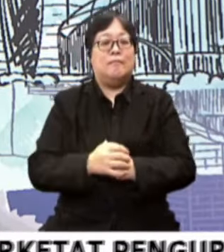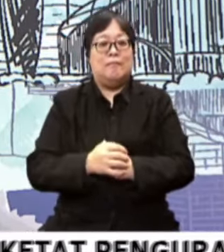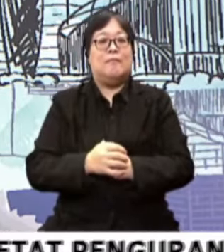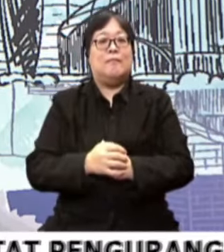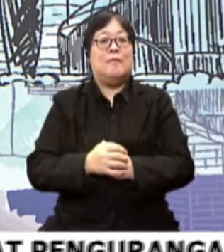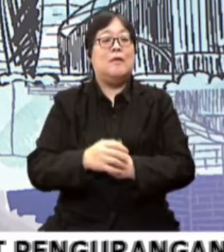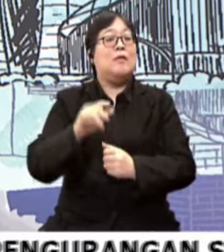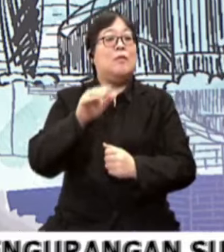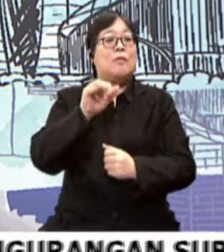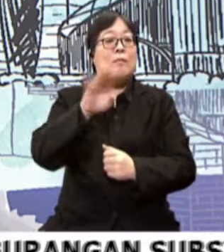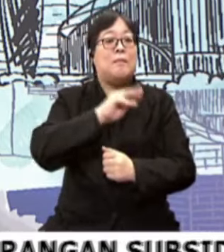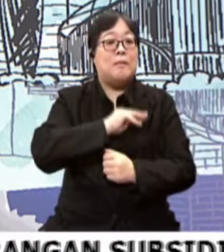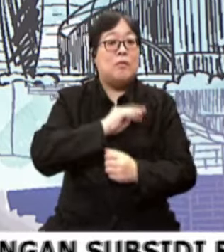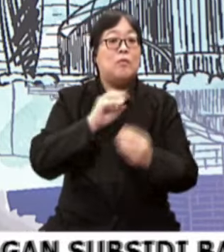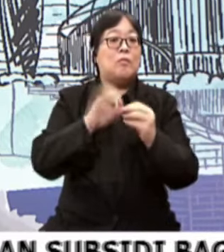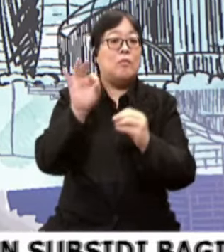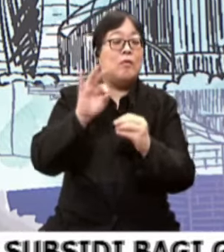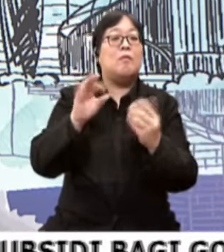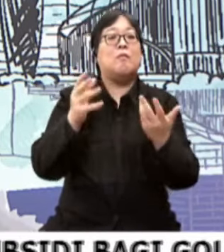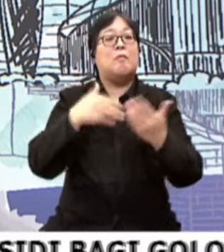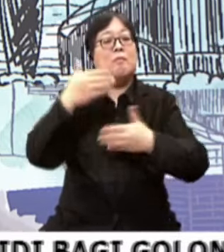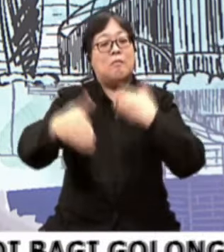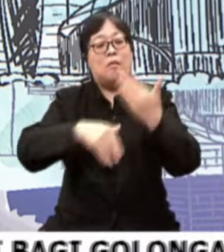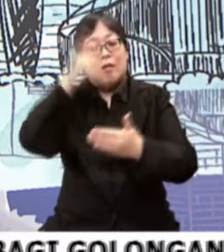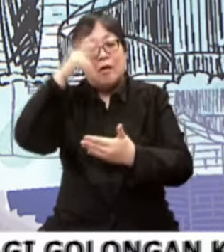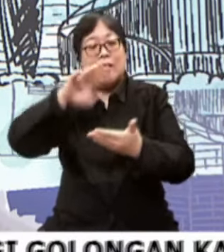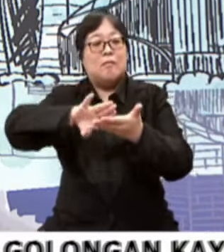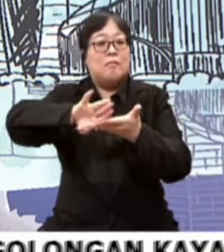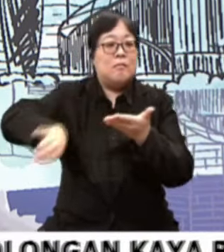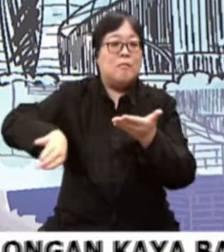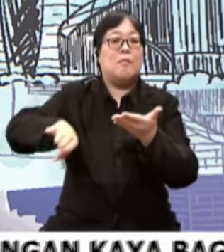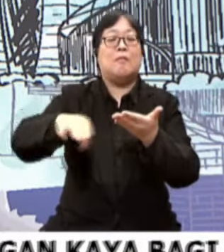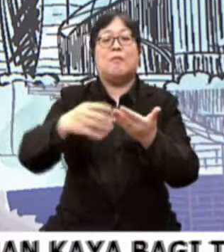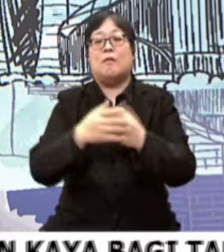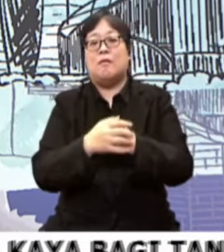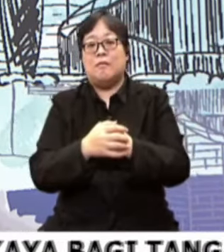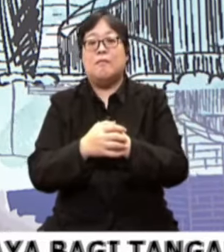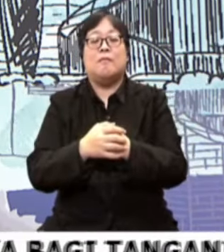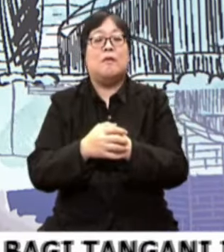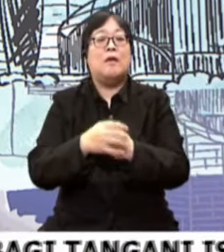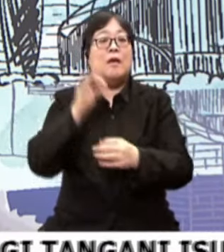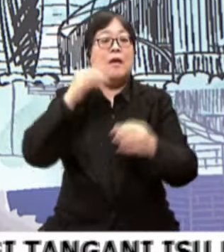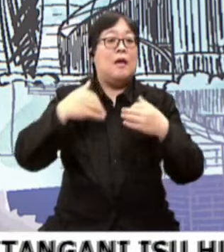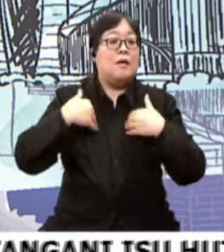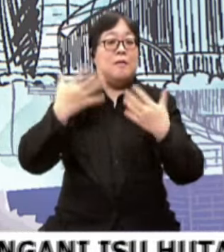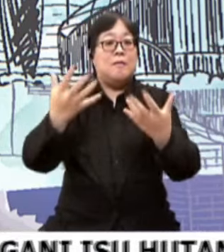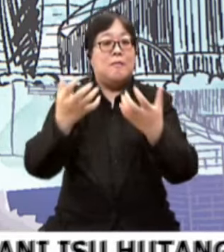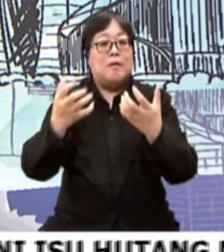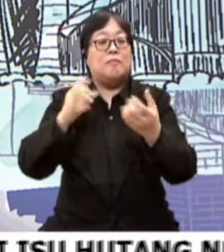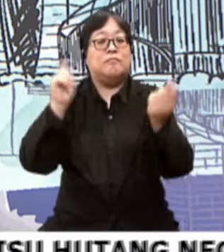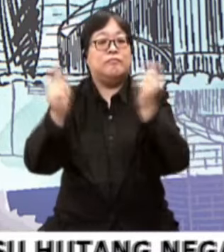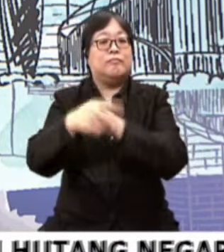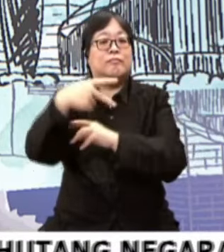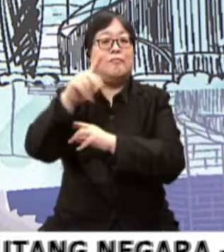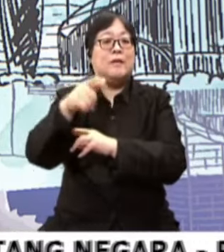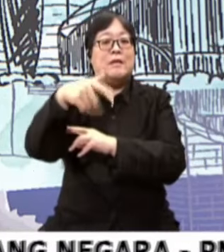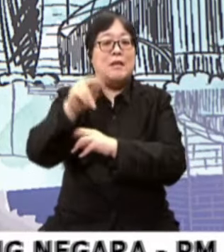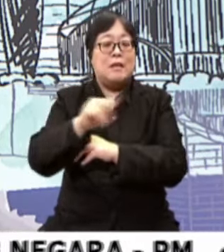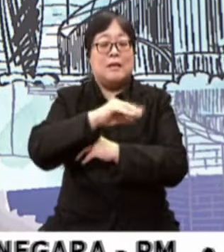kepada perdana menteri dalam soal progres kerajaan untuk menghapuskan hukuman mati di Indonesia dan sekiranya ada Azam membuat demikian dan